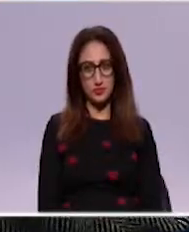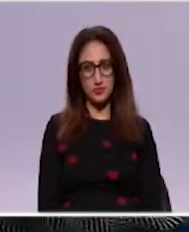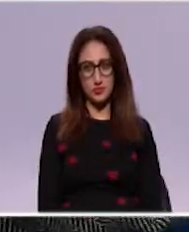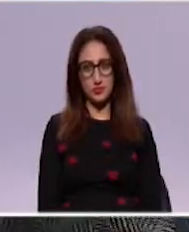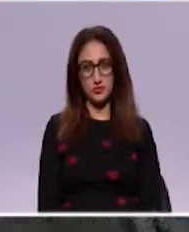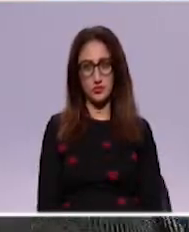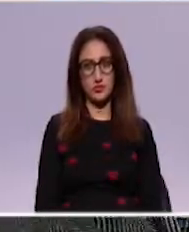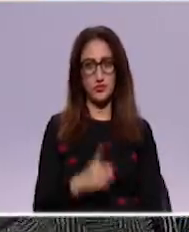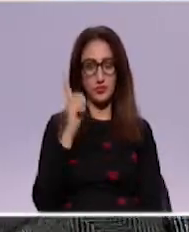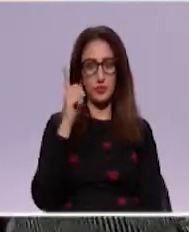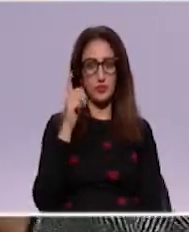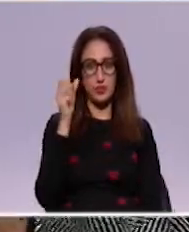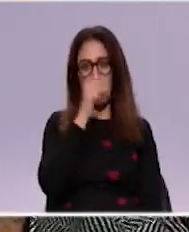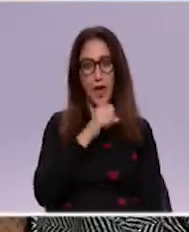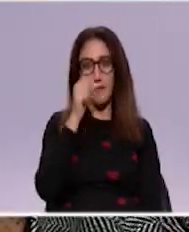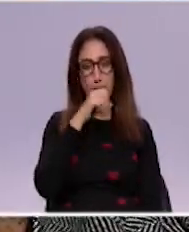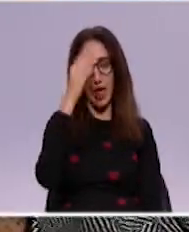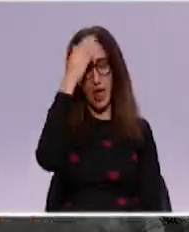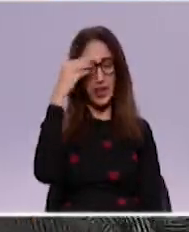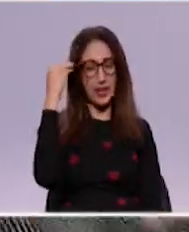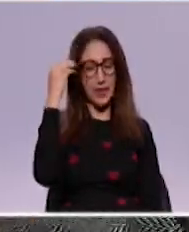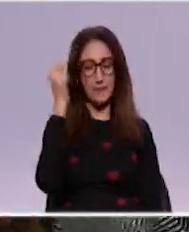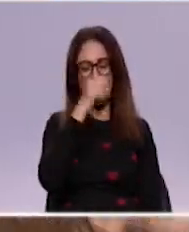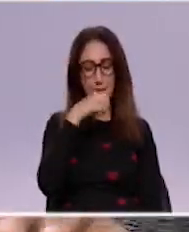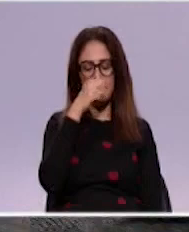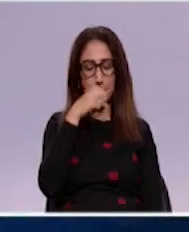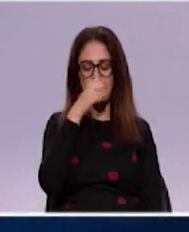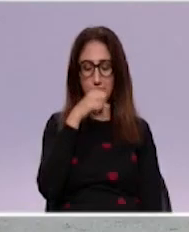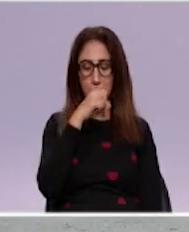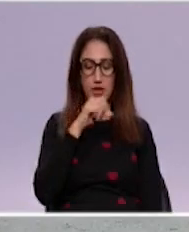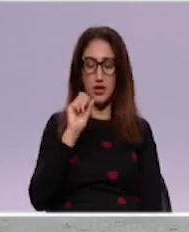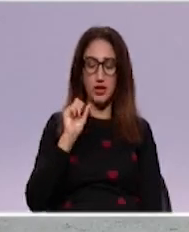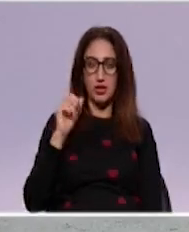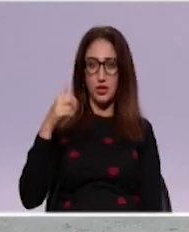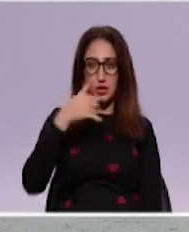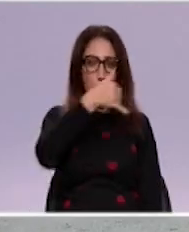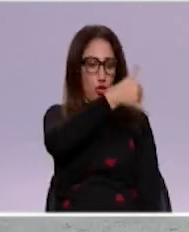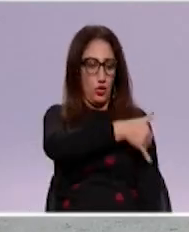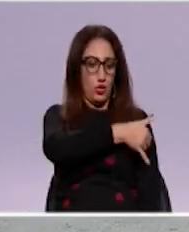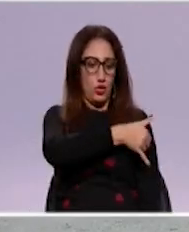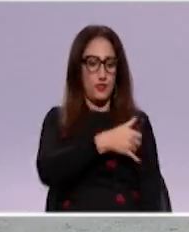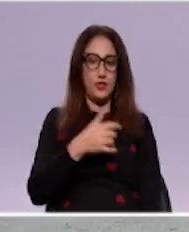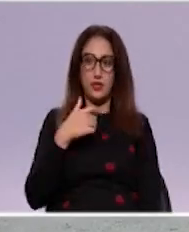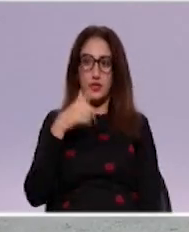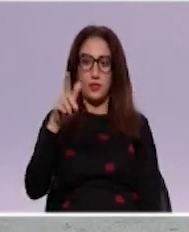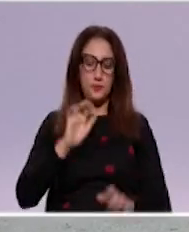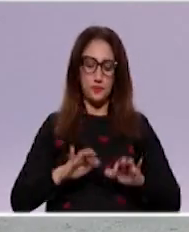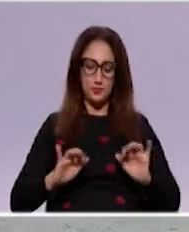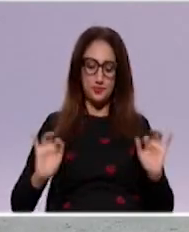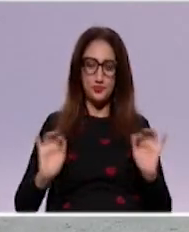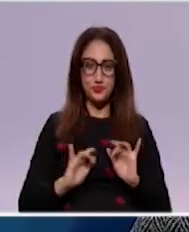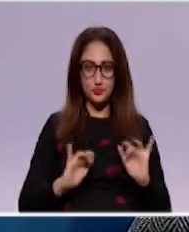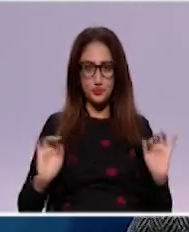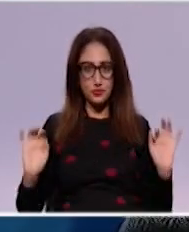الاستاذ الفنان الكبير عبد الحليم حافظ كان يجي يقف جنبي على اليمين وهو يشوفني بلعب على الاورج الهامند الكبير